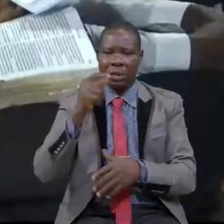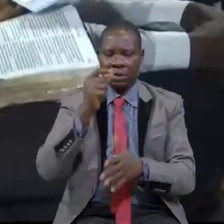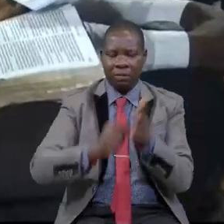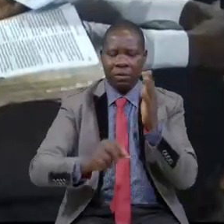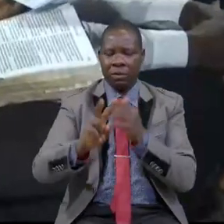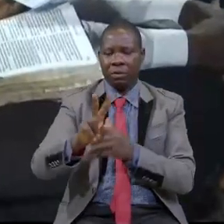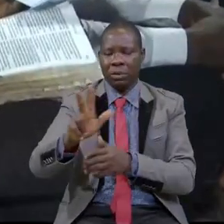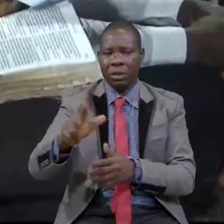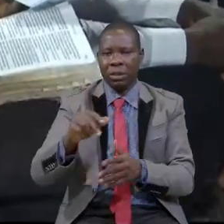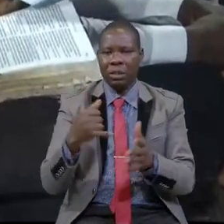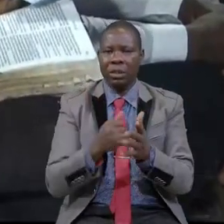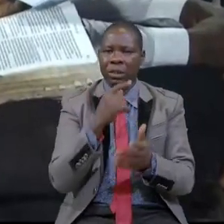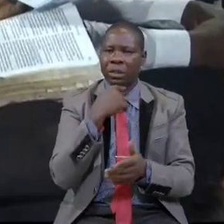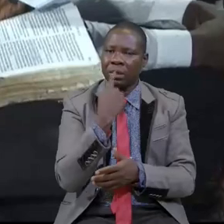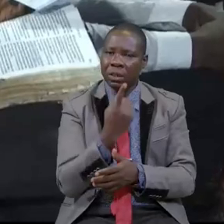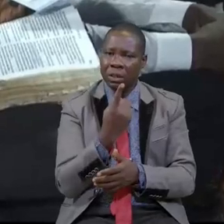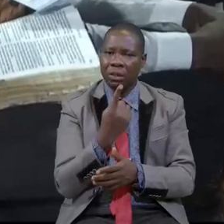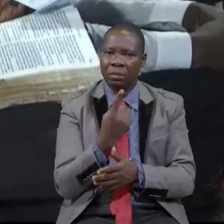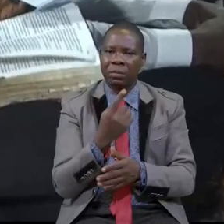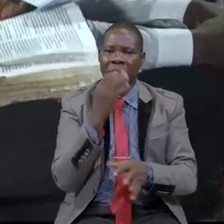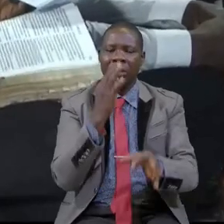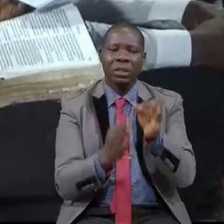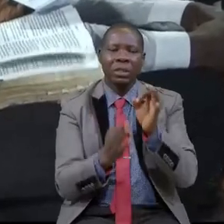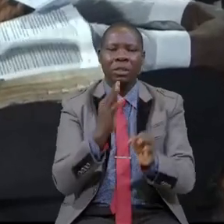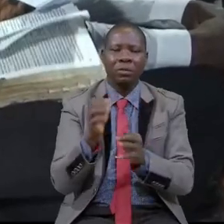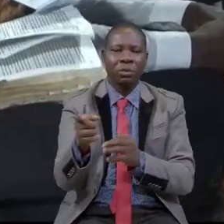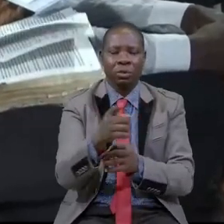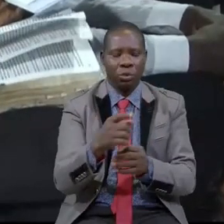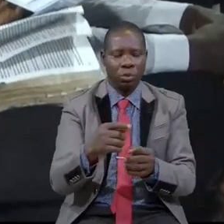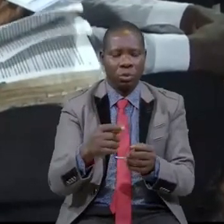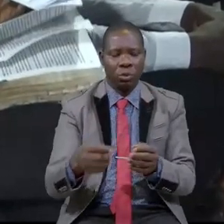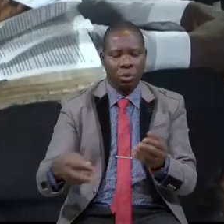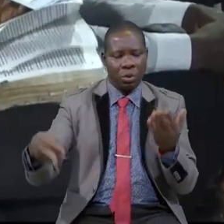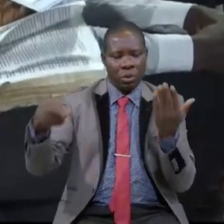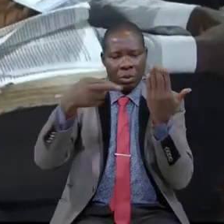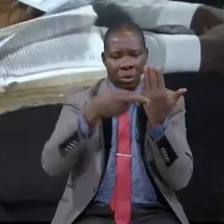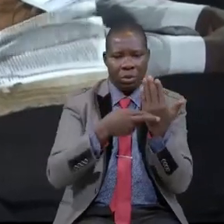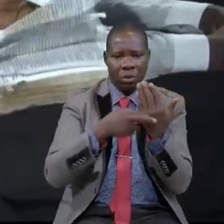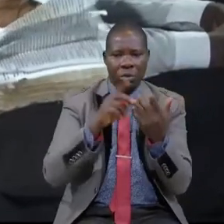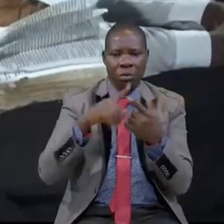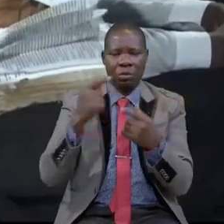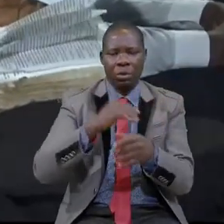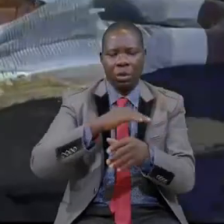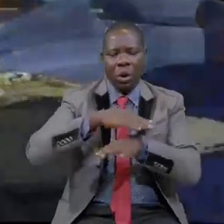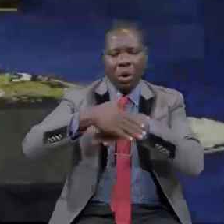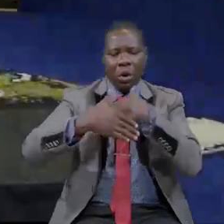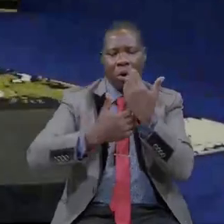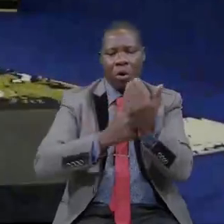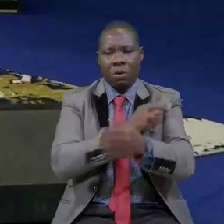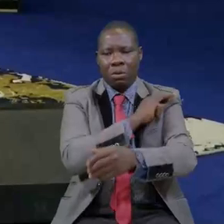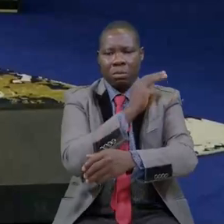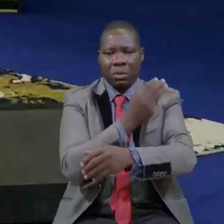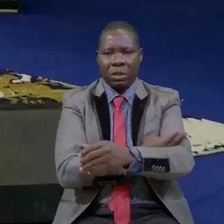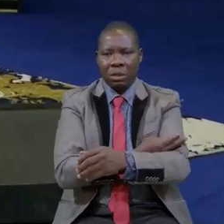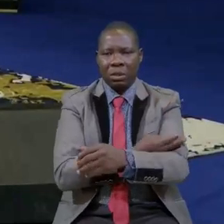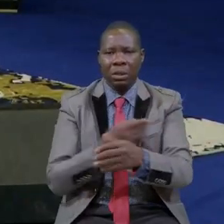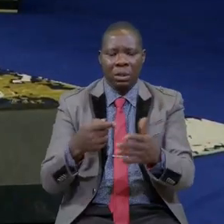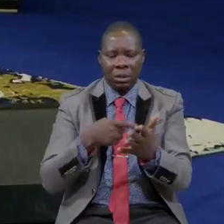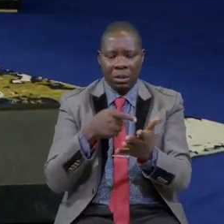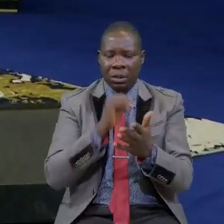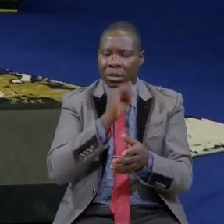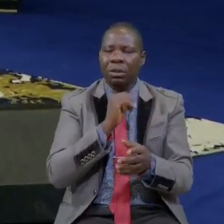Verset 23 dit, tu seras rétabli si tu reviens au Tout-Puissant. Ce